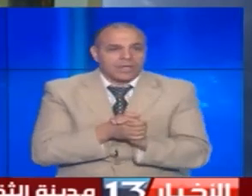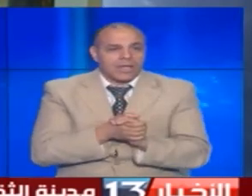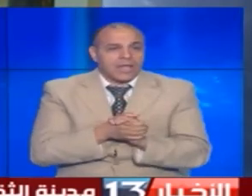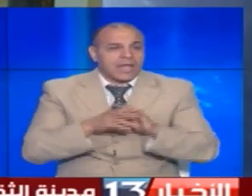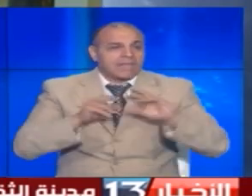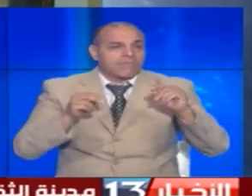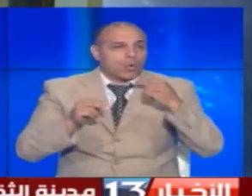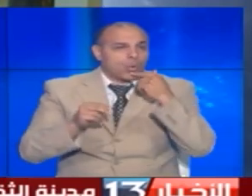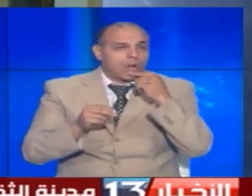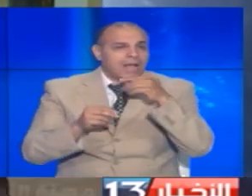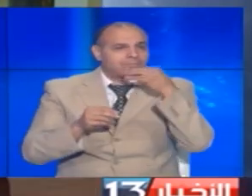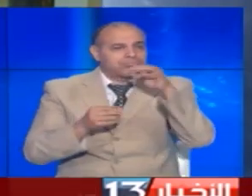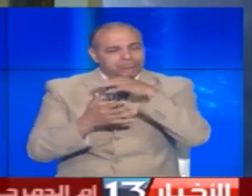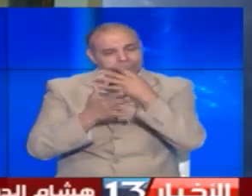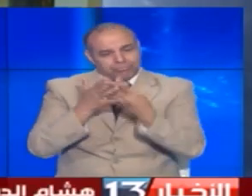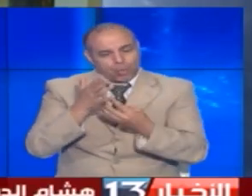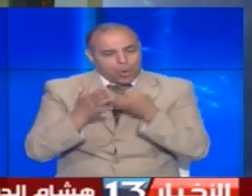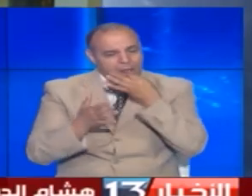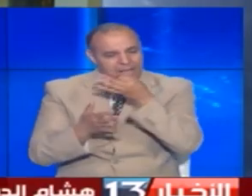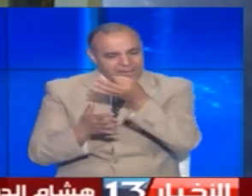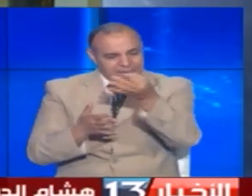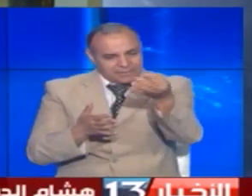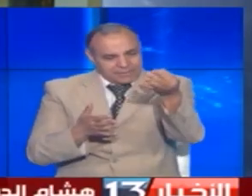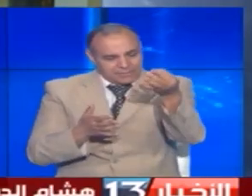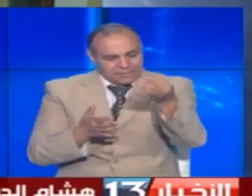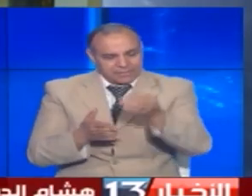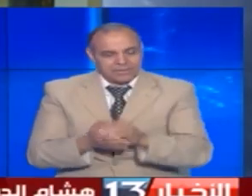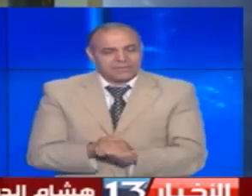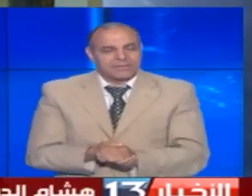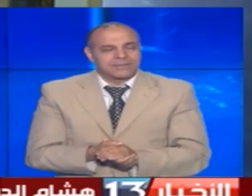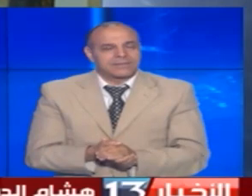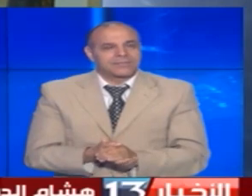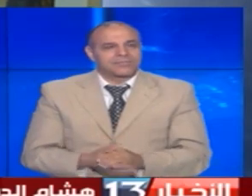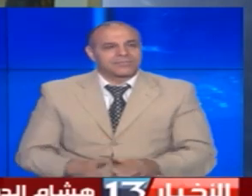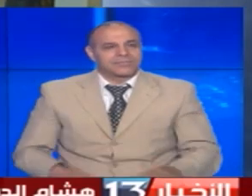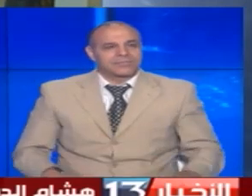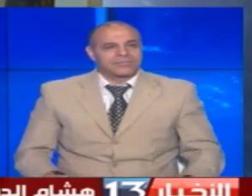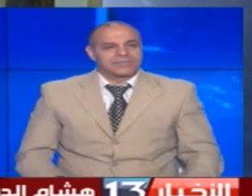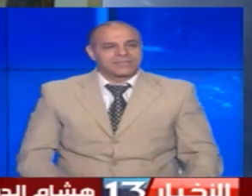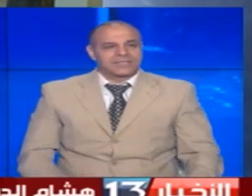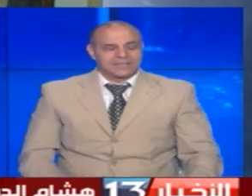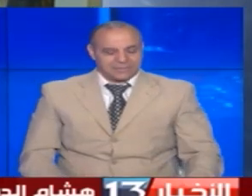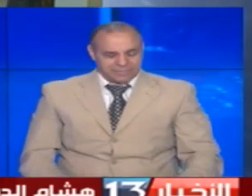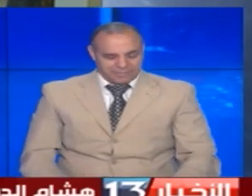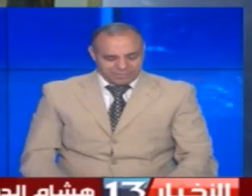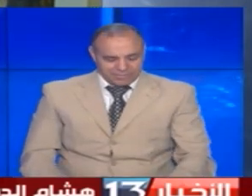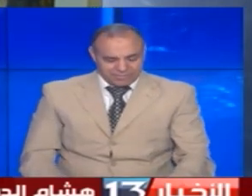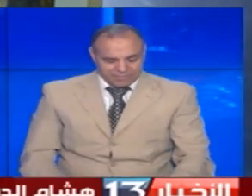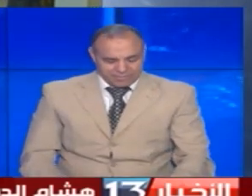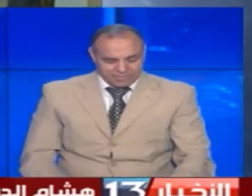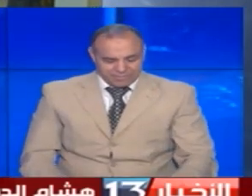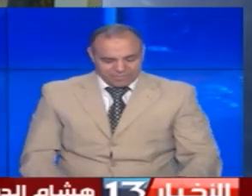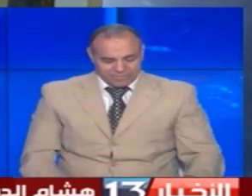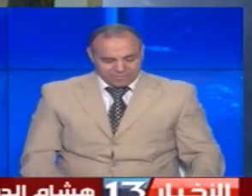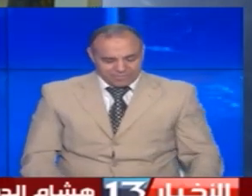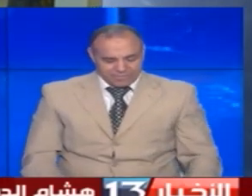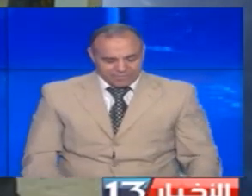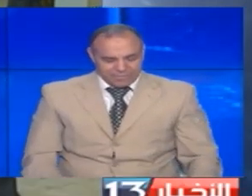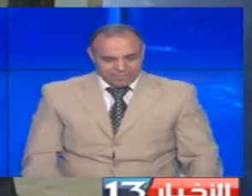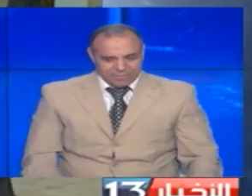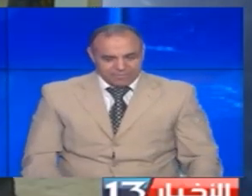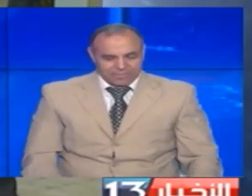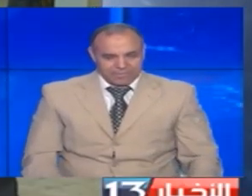عليك تراوح لم الرحيل وحلم المسافات وحين تعود لتغفو على ركبتيك لكل مساء